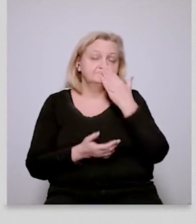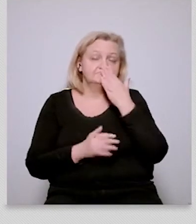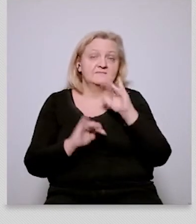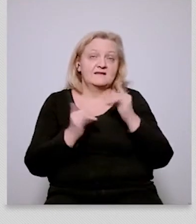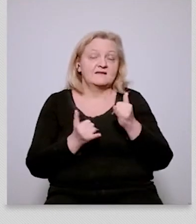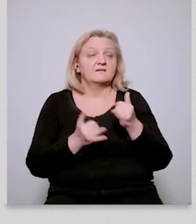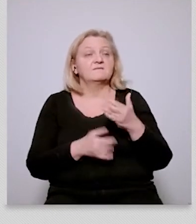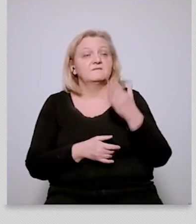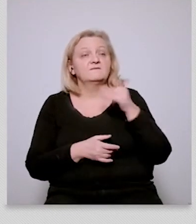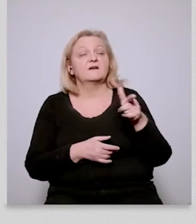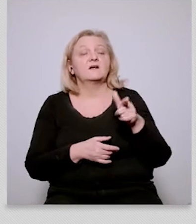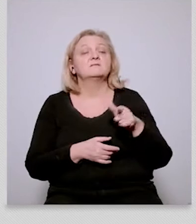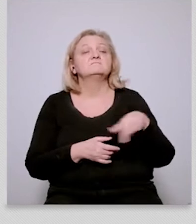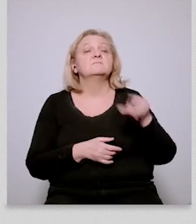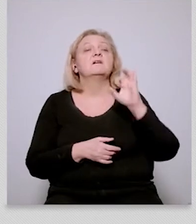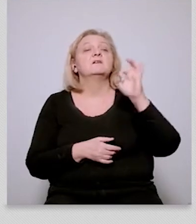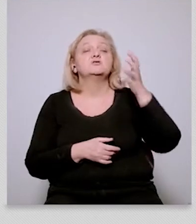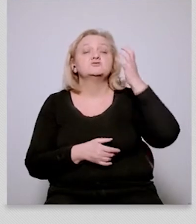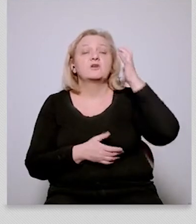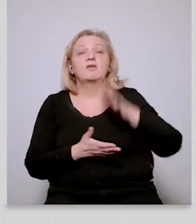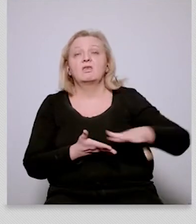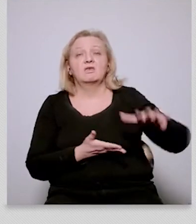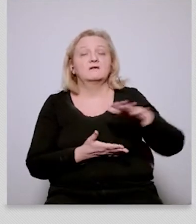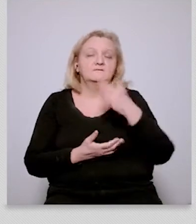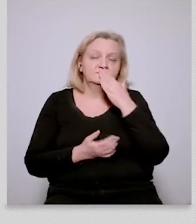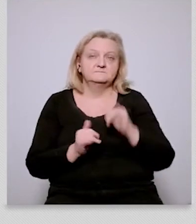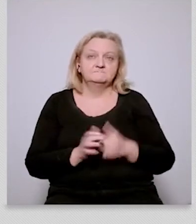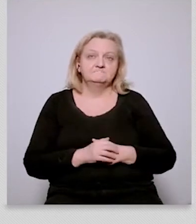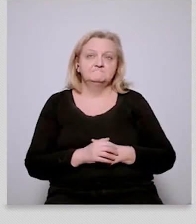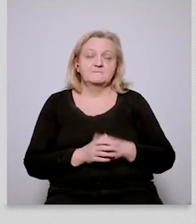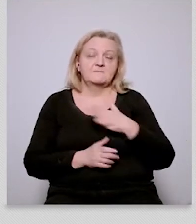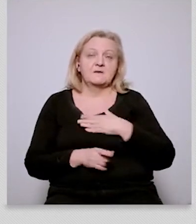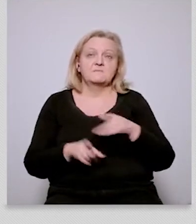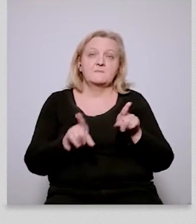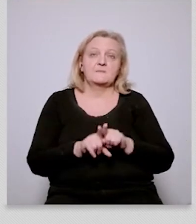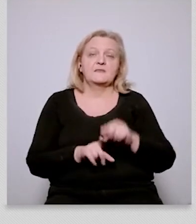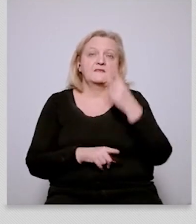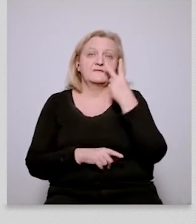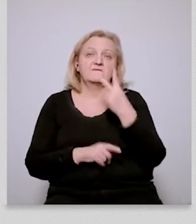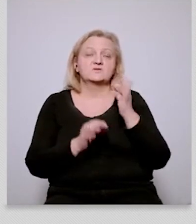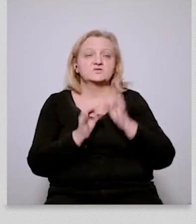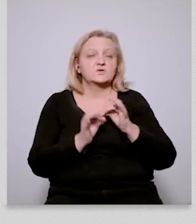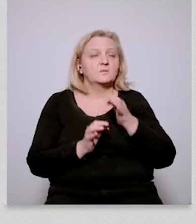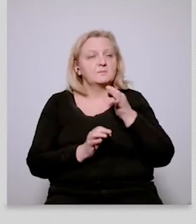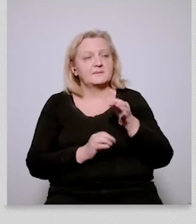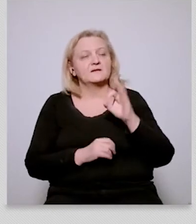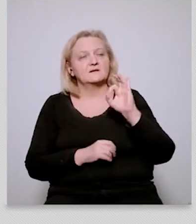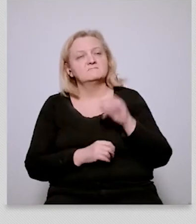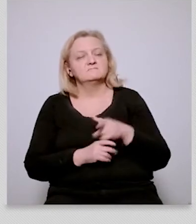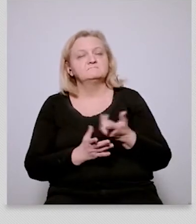rozgrywają w Republice Czeskiej mam też dwa szczegółowe pytania do Ciebie